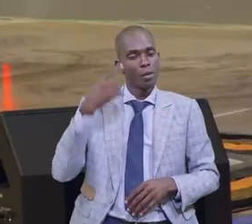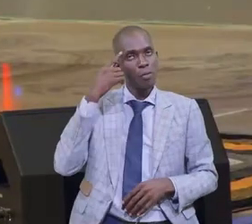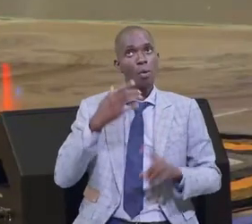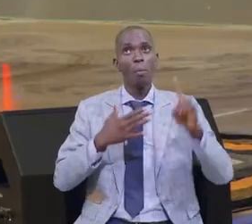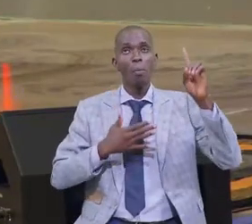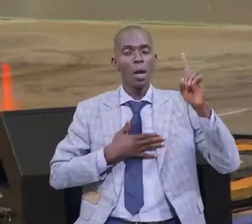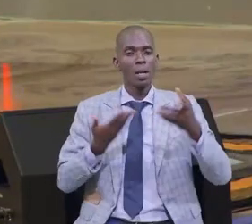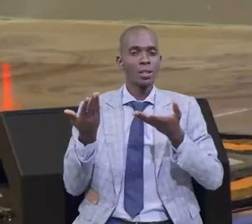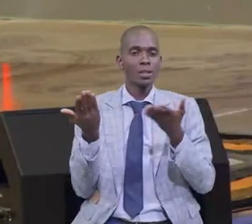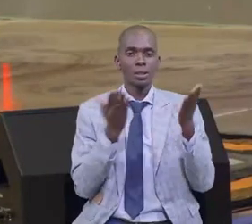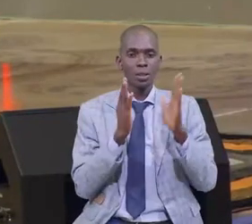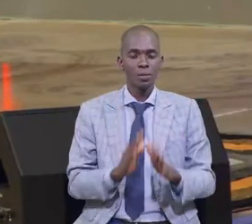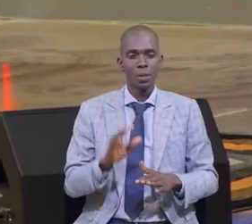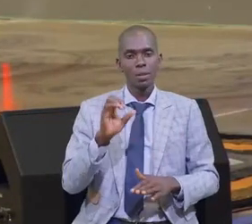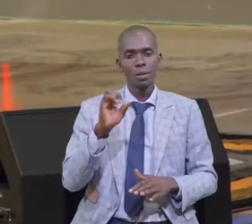mon serviteur.